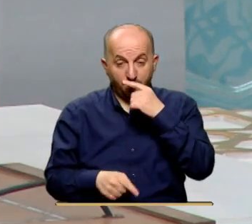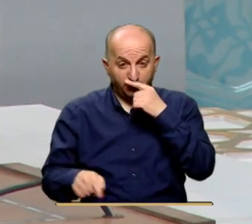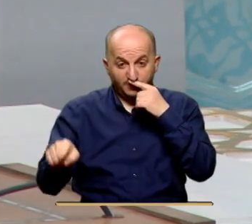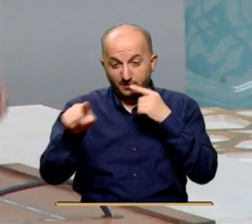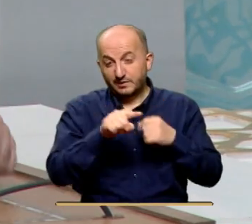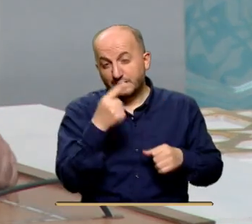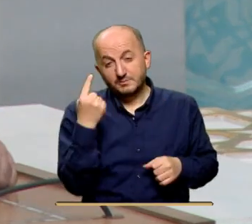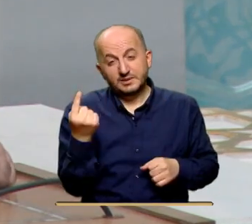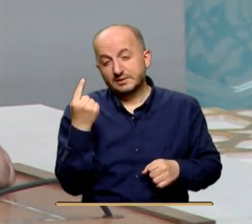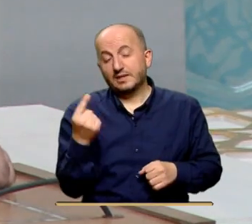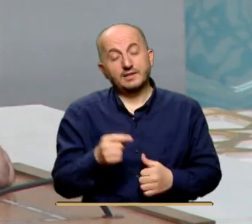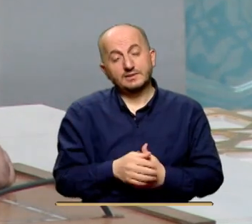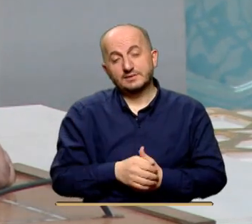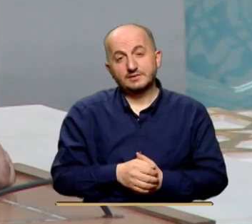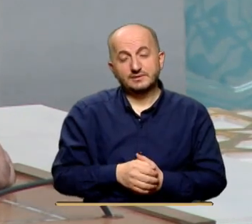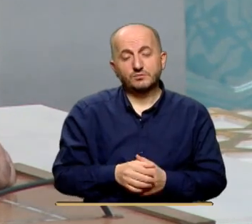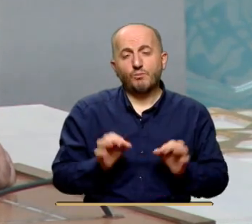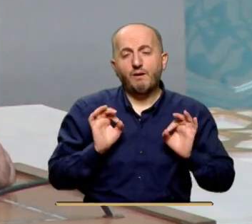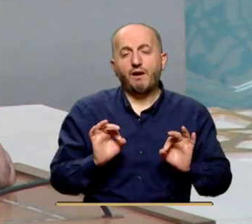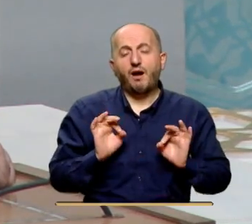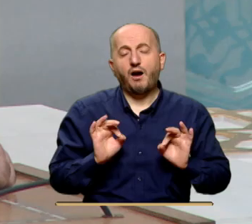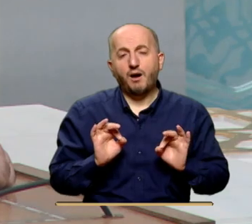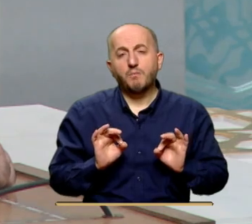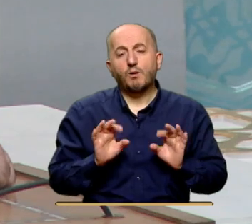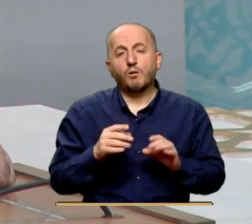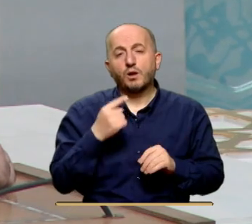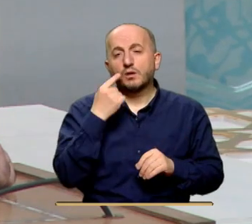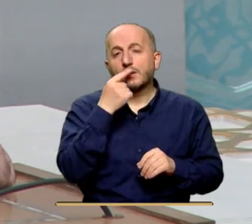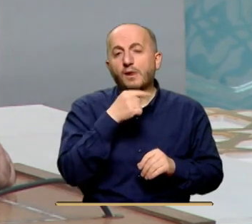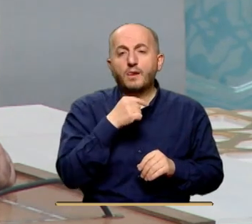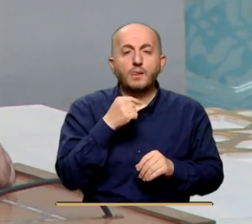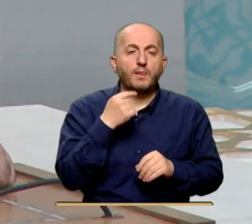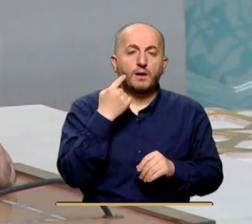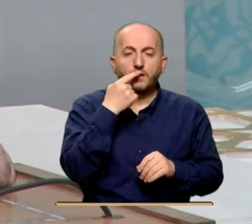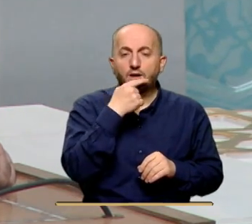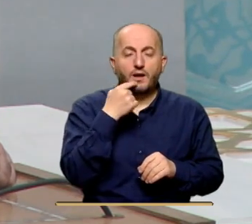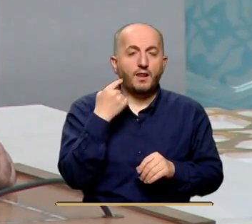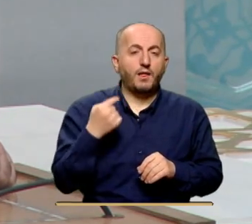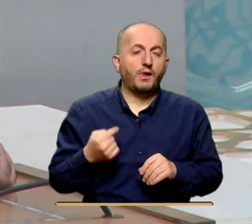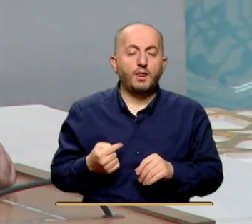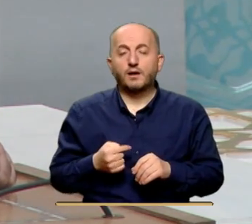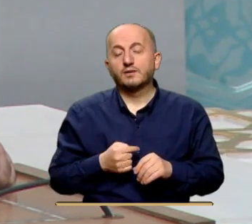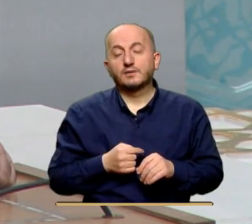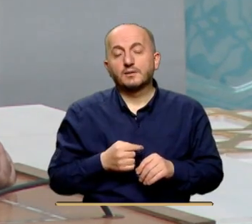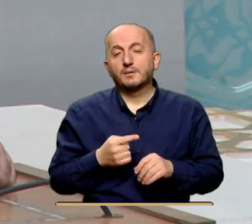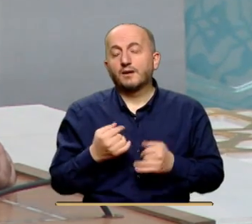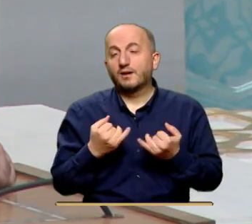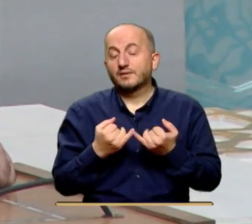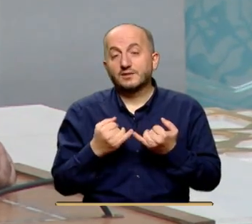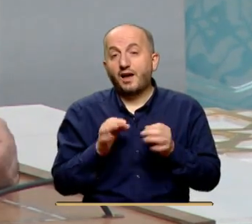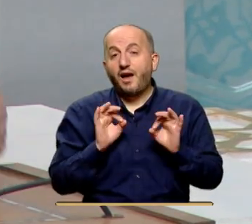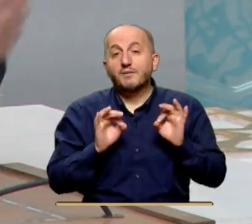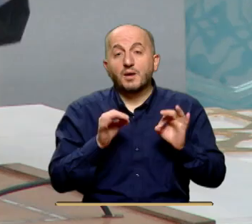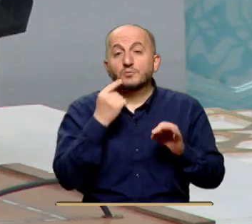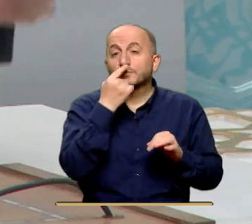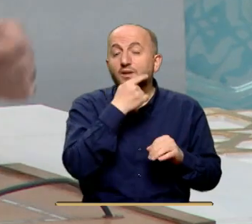Onlardan bir tanesi sürekli böyle dudağını yalarmış. Biri diyor ki, "Kardeş, hep dudağını